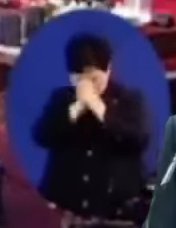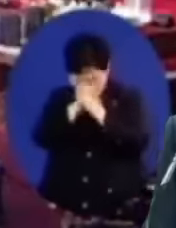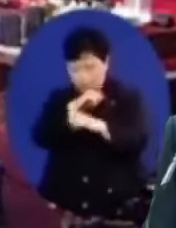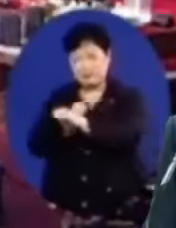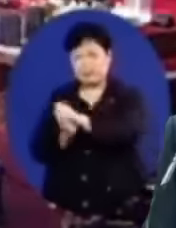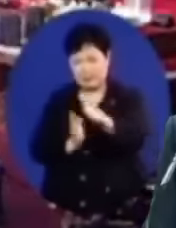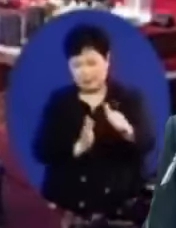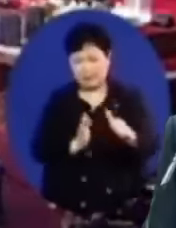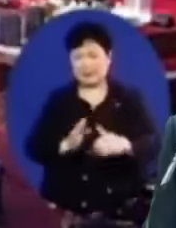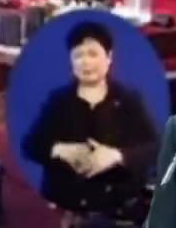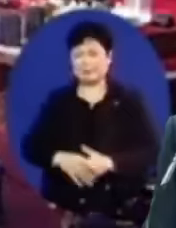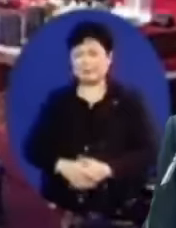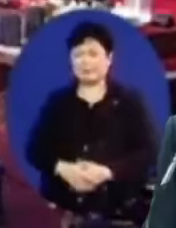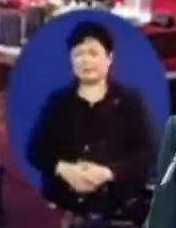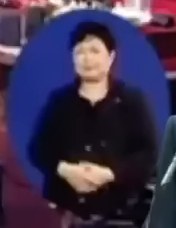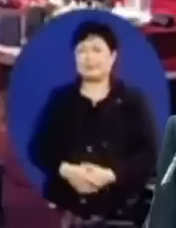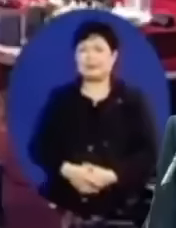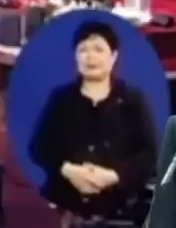될 것입니다.